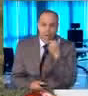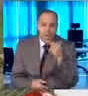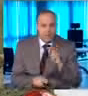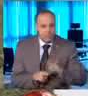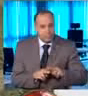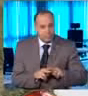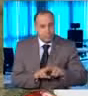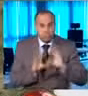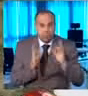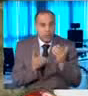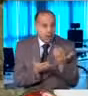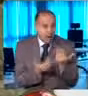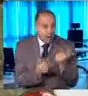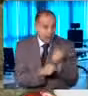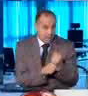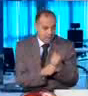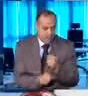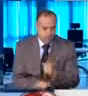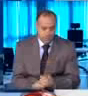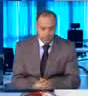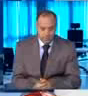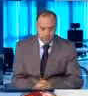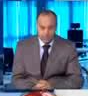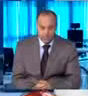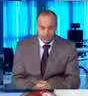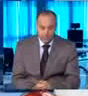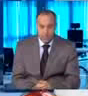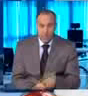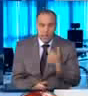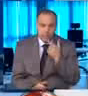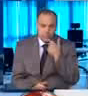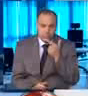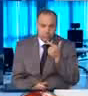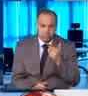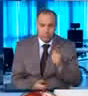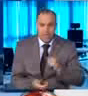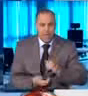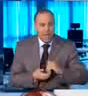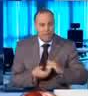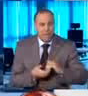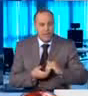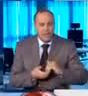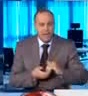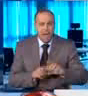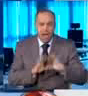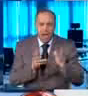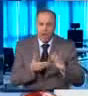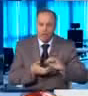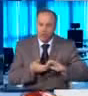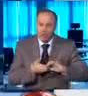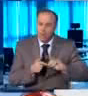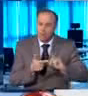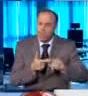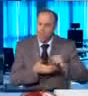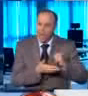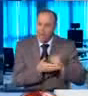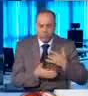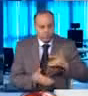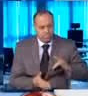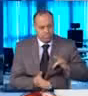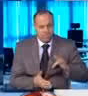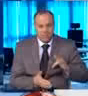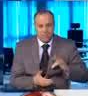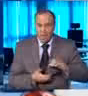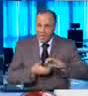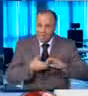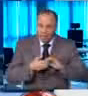تحسين مناخ الاستثمار. نفى الأمين العام المساعد للاتحاد العام التونسي للشغل بوعلي المباركي أي نية